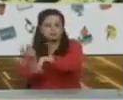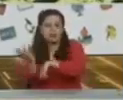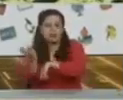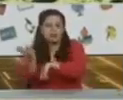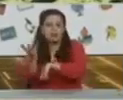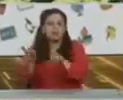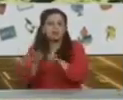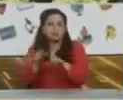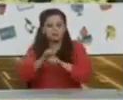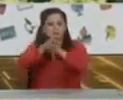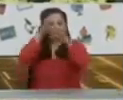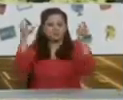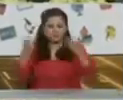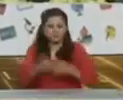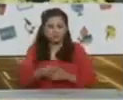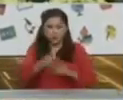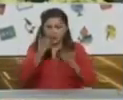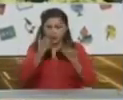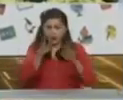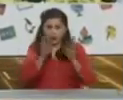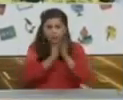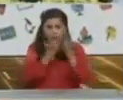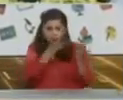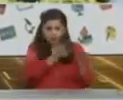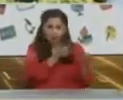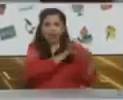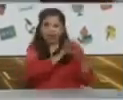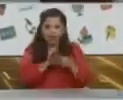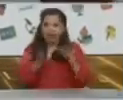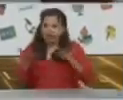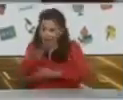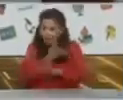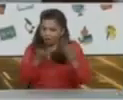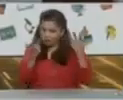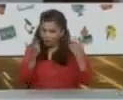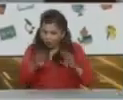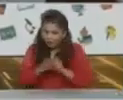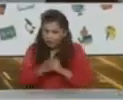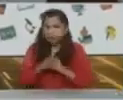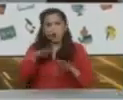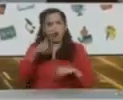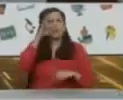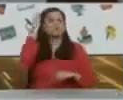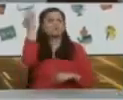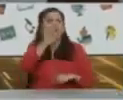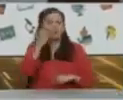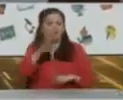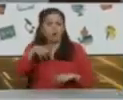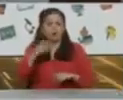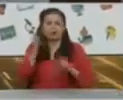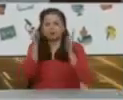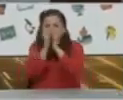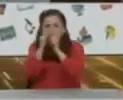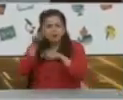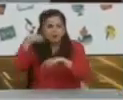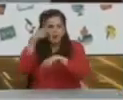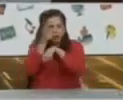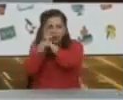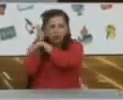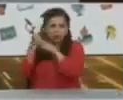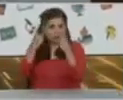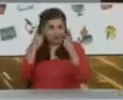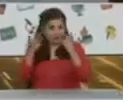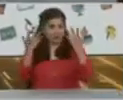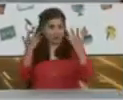ऐसी किसी किताब की घर में चर्चा की है या कोई ऐसी मूवी या डॉक्यूमेंट्री देखी है जिसमें